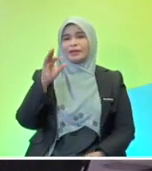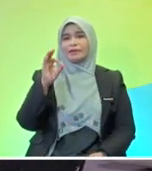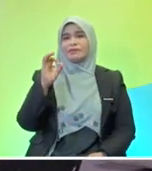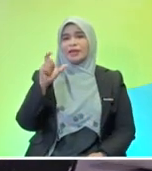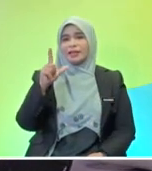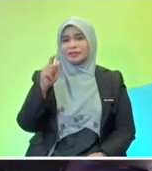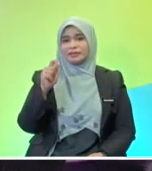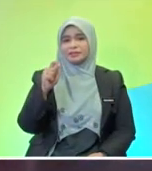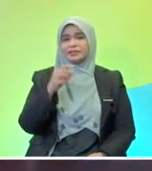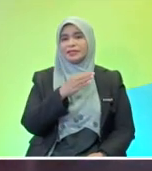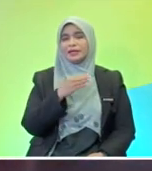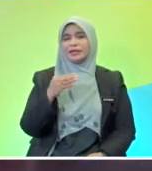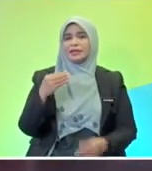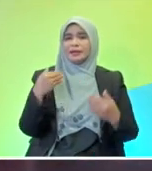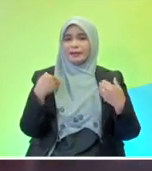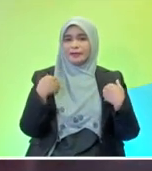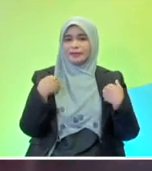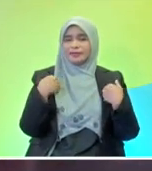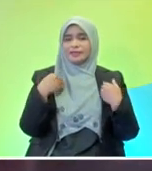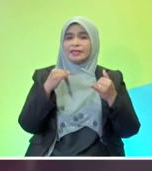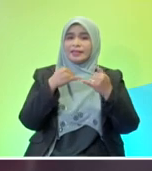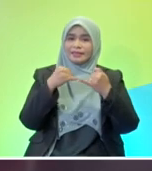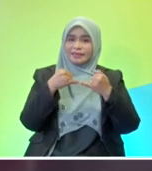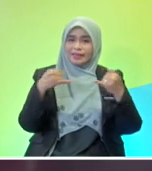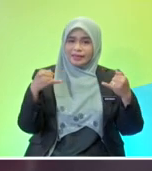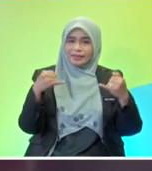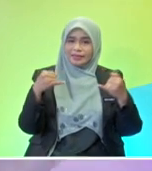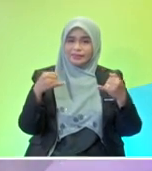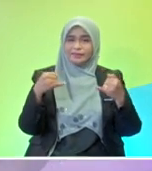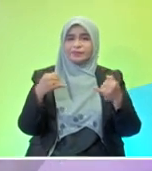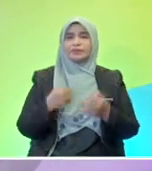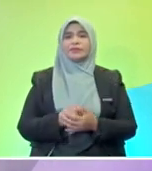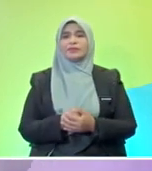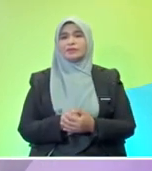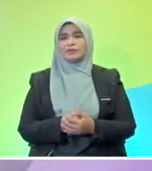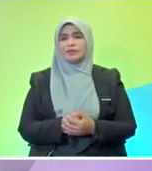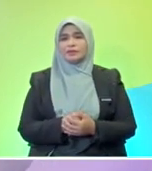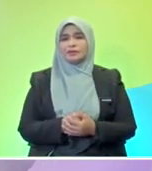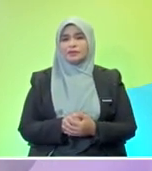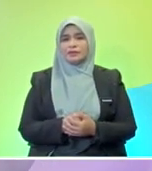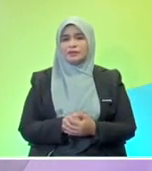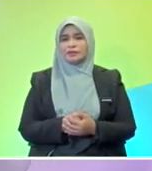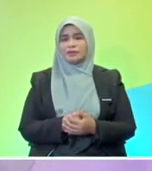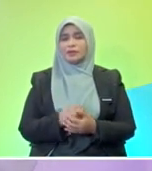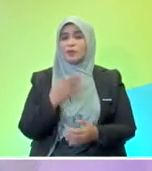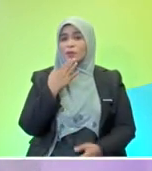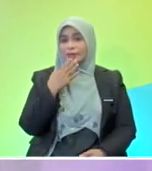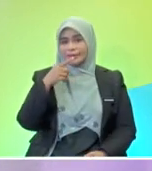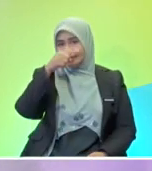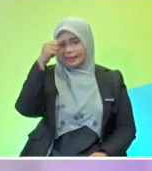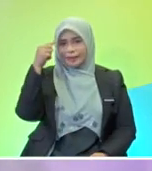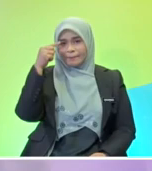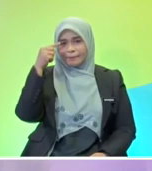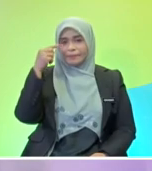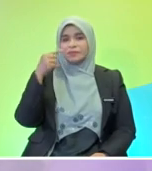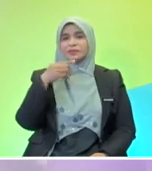Kemudian kita juga perlukan tali ataupun benang. Okey, benang ni warna hitam lah sebab benang